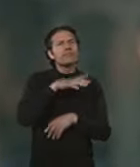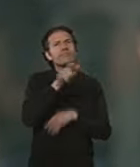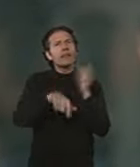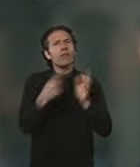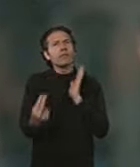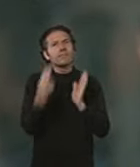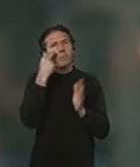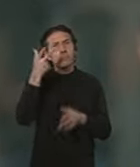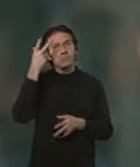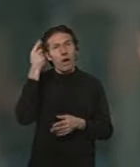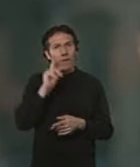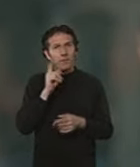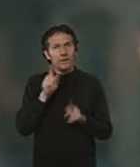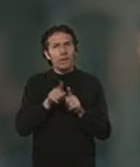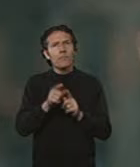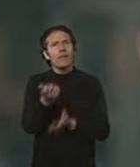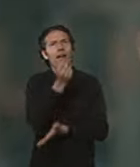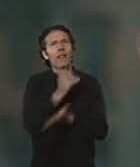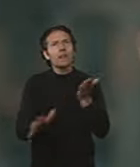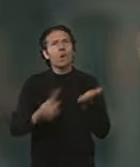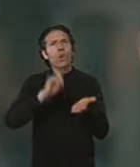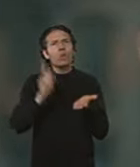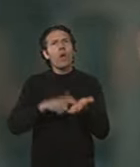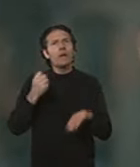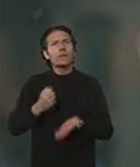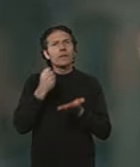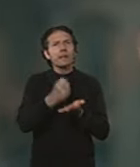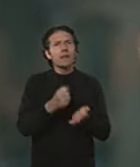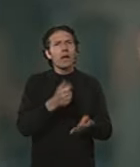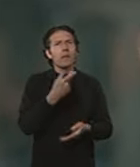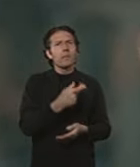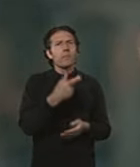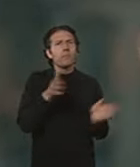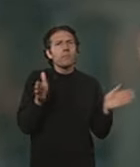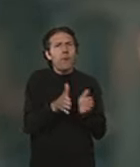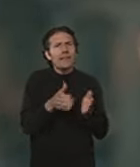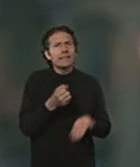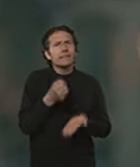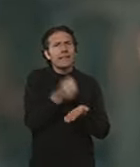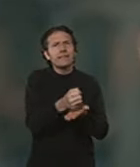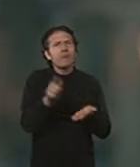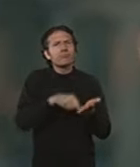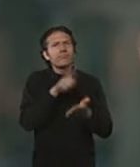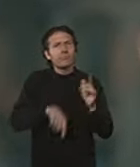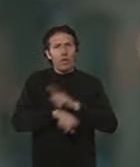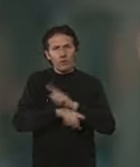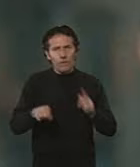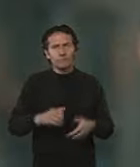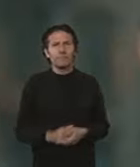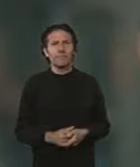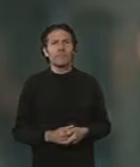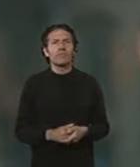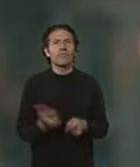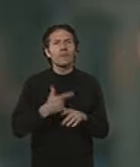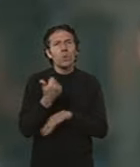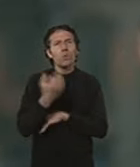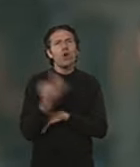compris revenir sur l'exonération des droits de succession pour les petites et moyennes succession remettre en cause le